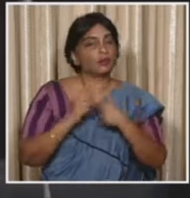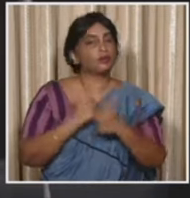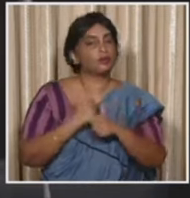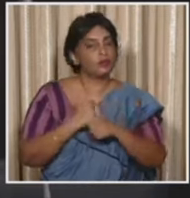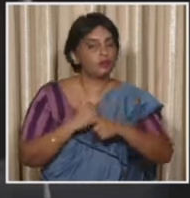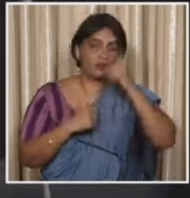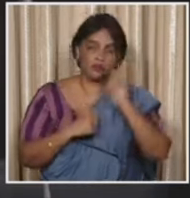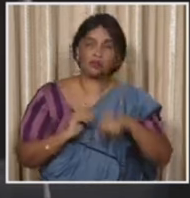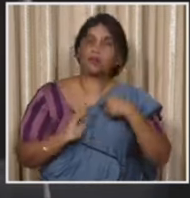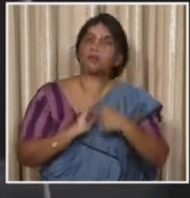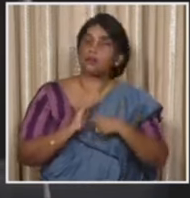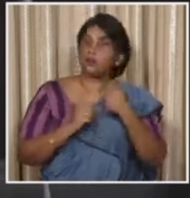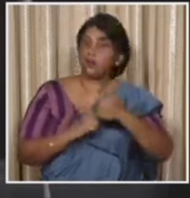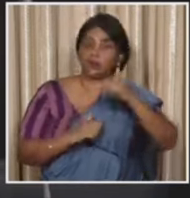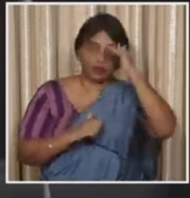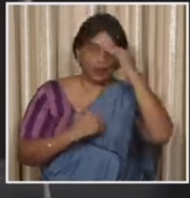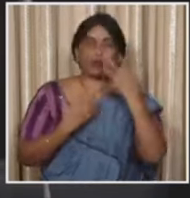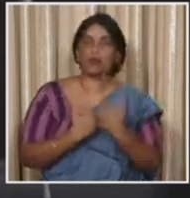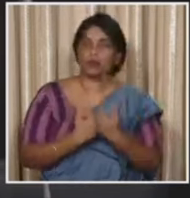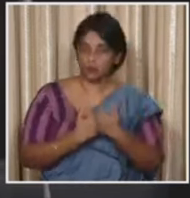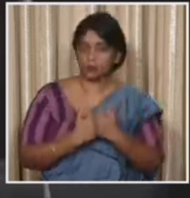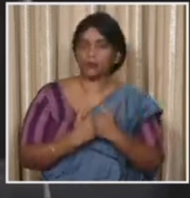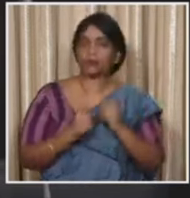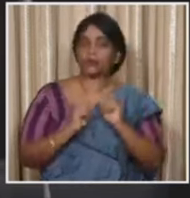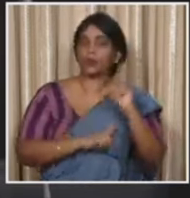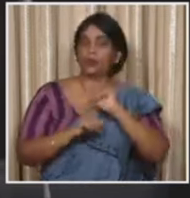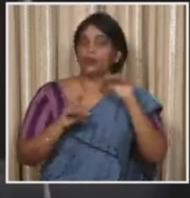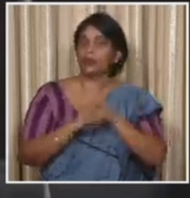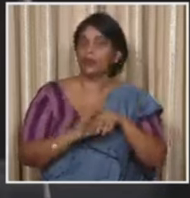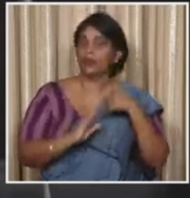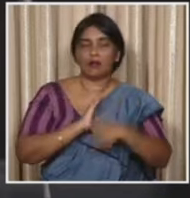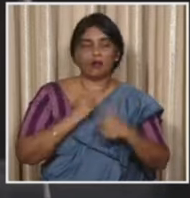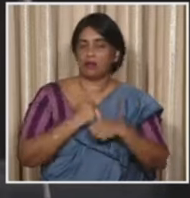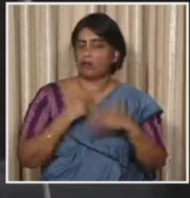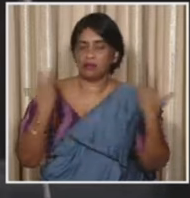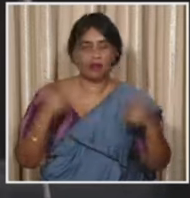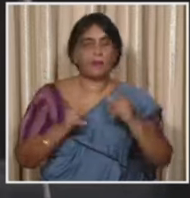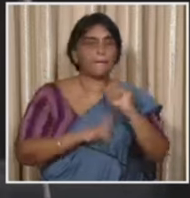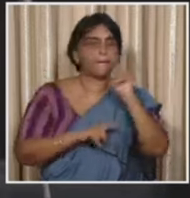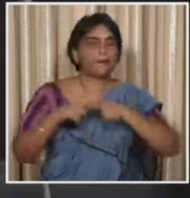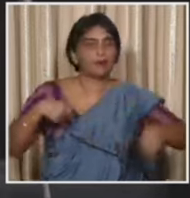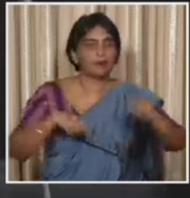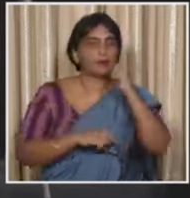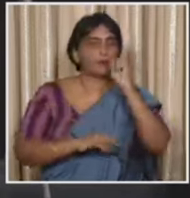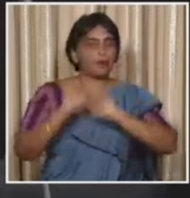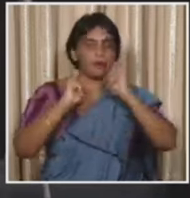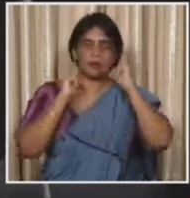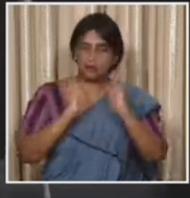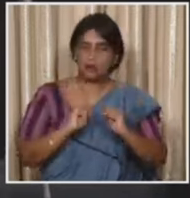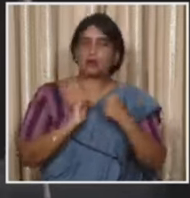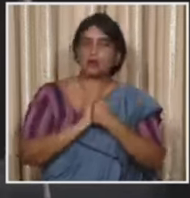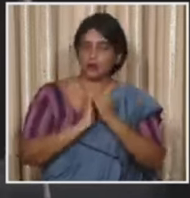අනිවාර්යයෙන් මේ රට හොඳ නායකයෙක් ඕනේ. මේ පාර්ලිමේන්තුවේ මේ රට හදන්න බෑ. මේ පාර්ලිමේන්තුවේ 50% දූෂිතයි ගරු